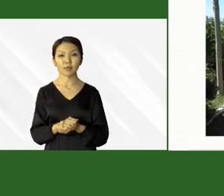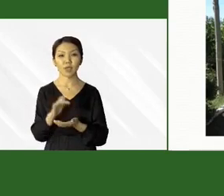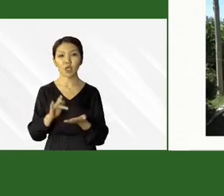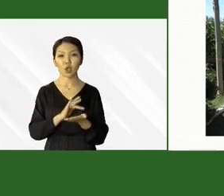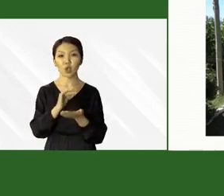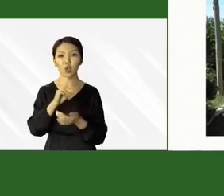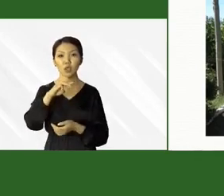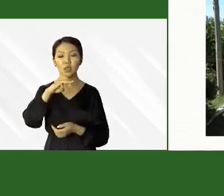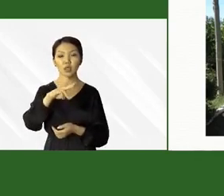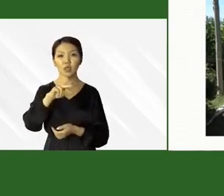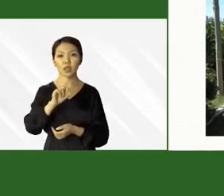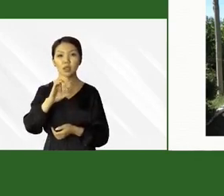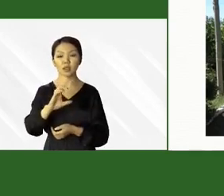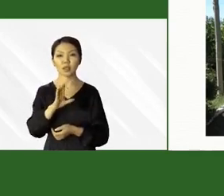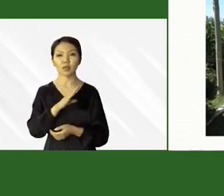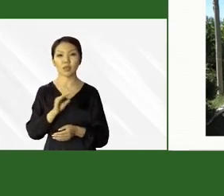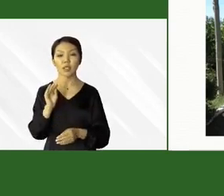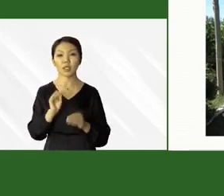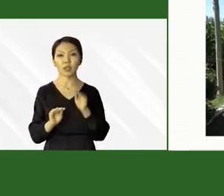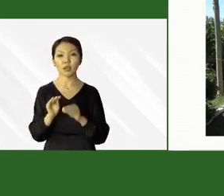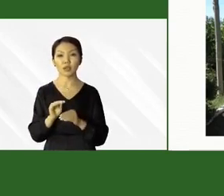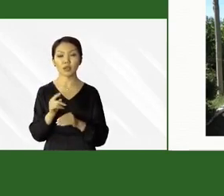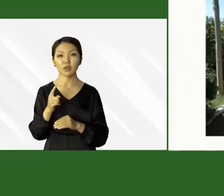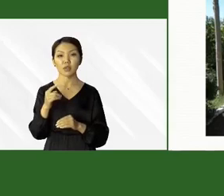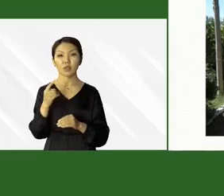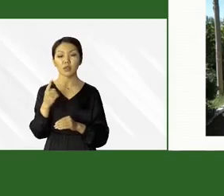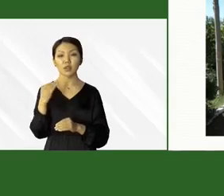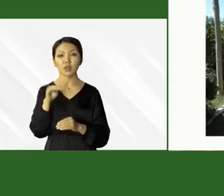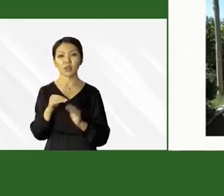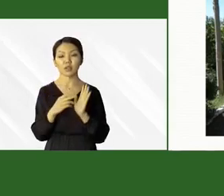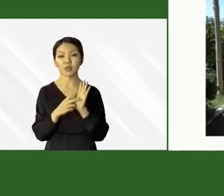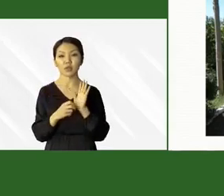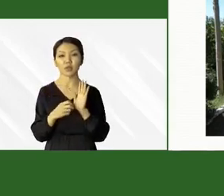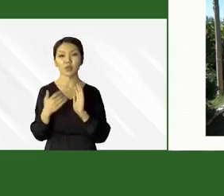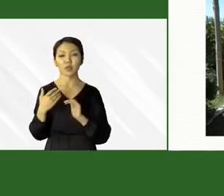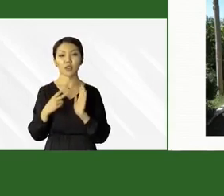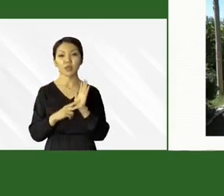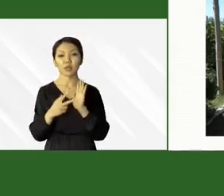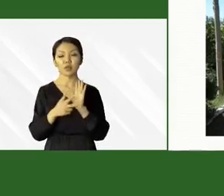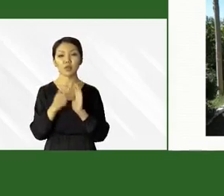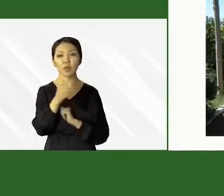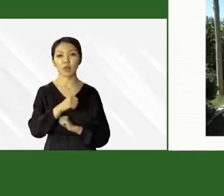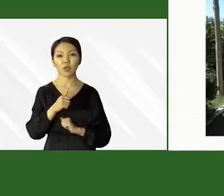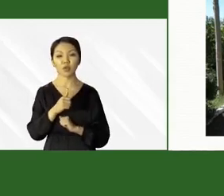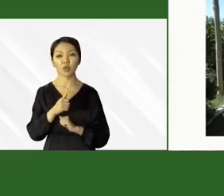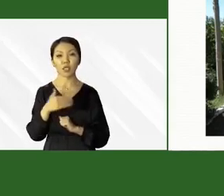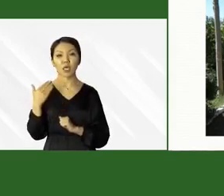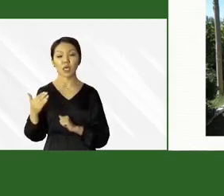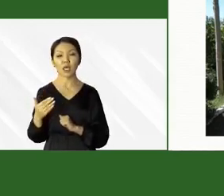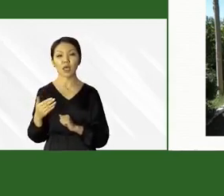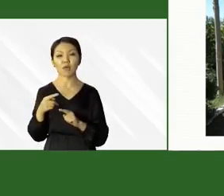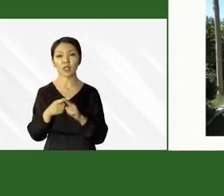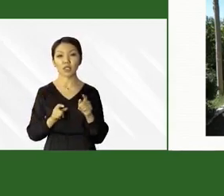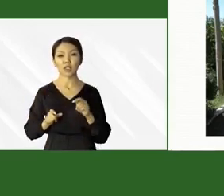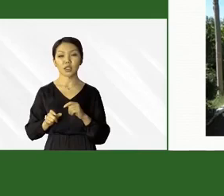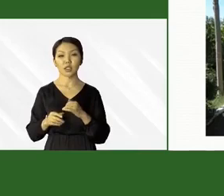Город Талас основан в 1877 году в центральной части Талаской долины на левом берегу реки